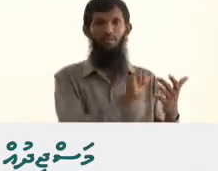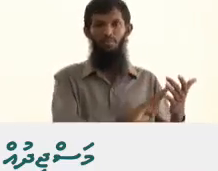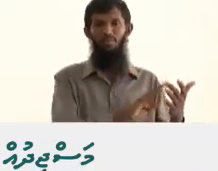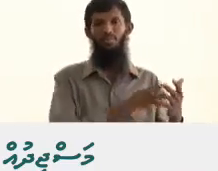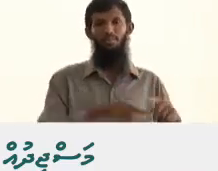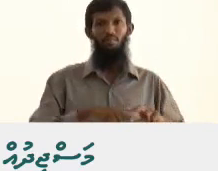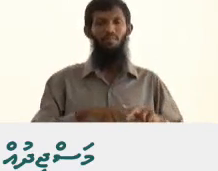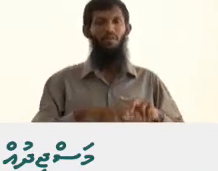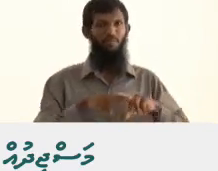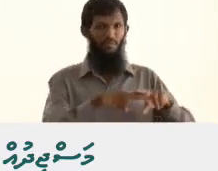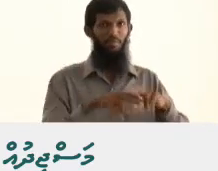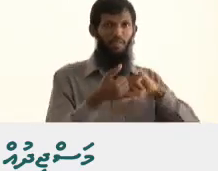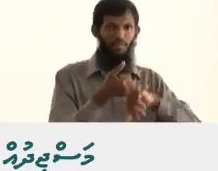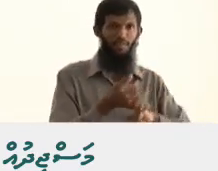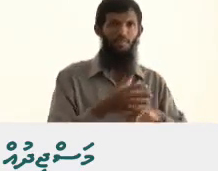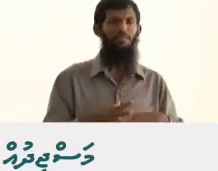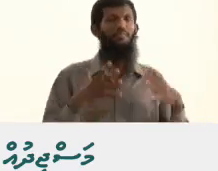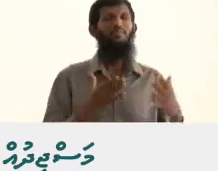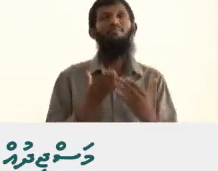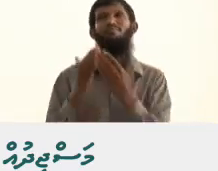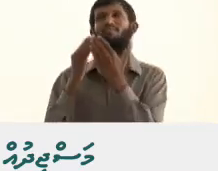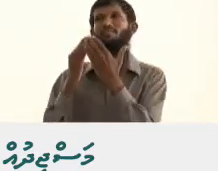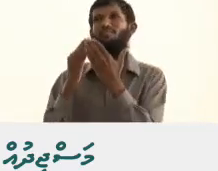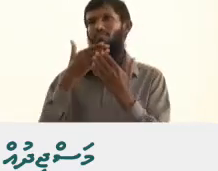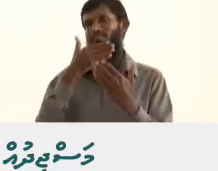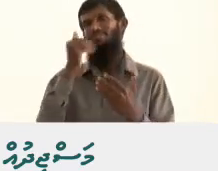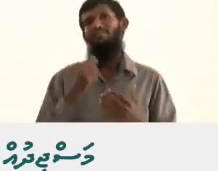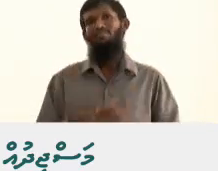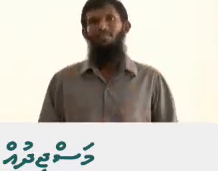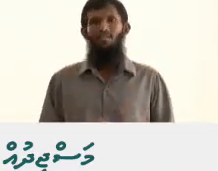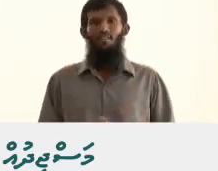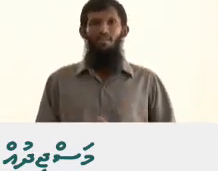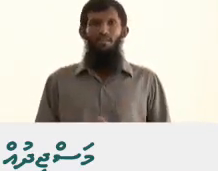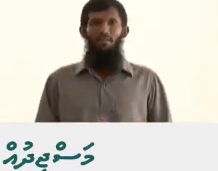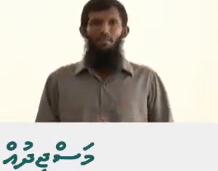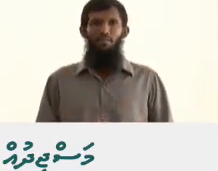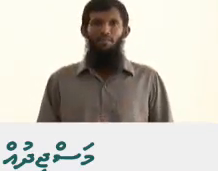alunna yashabunna salavatai salam labbande. Amin.